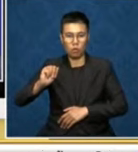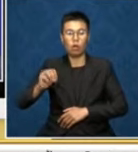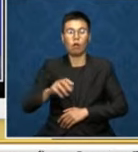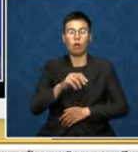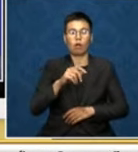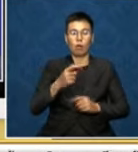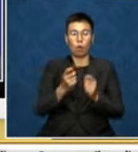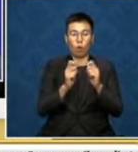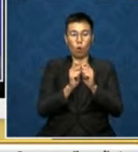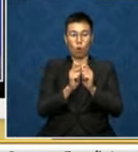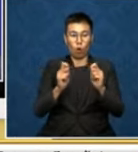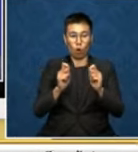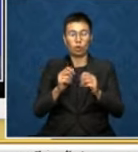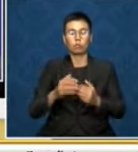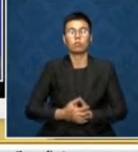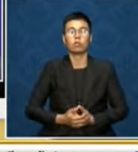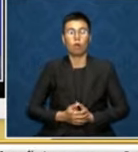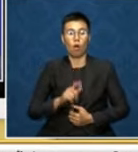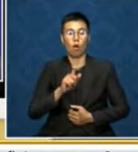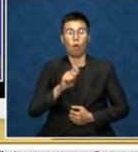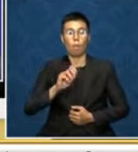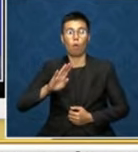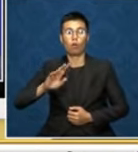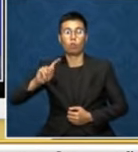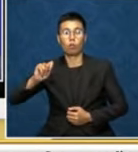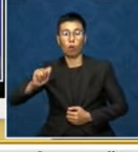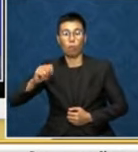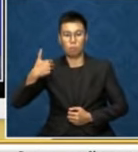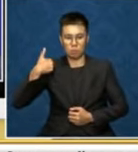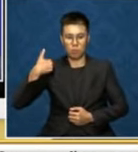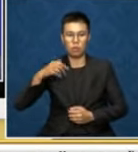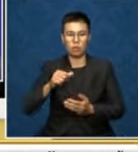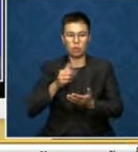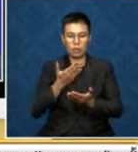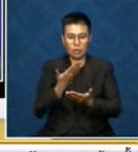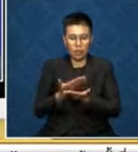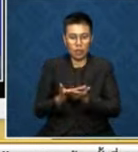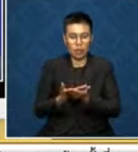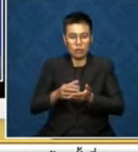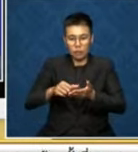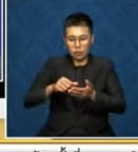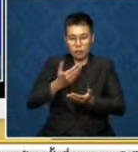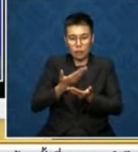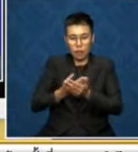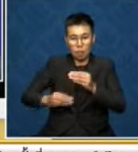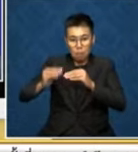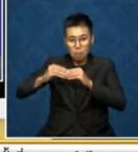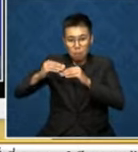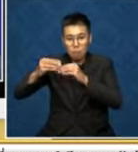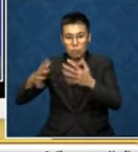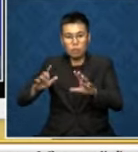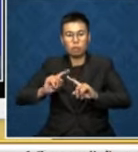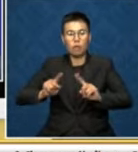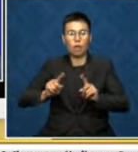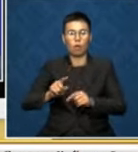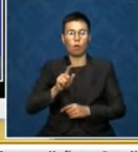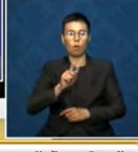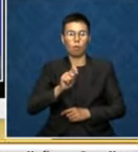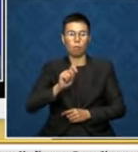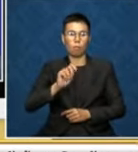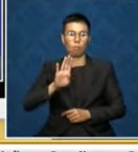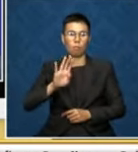นท้องถิ่นขนาดเล็กคืออบต.ได้มีการปรับแล้วแต่ส่วนของเทศบาลและองค์การบริหารส่วนจังหวัดนั้นยังไ